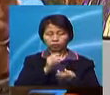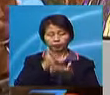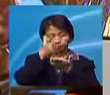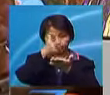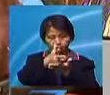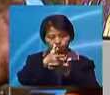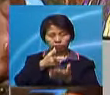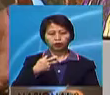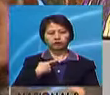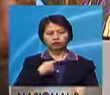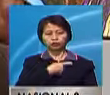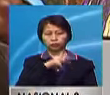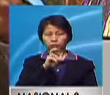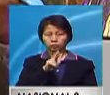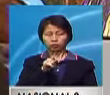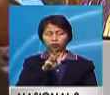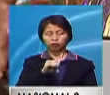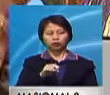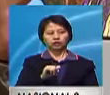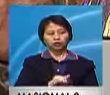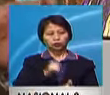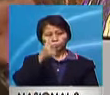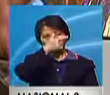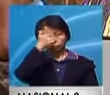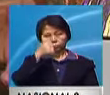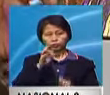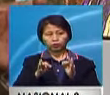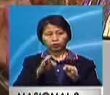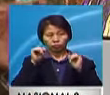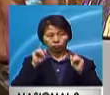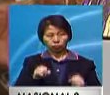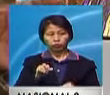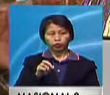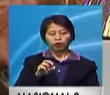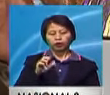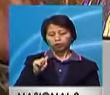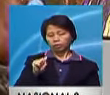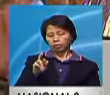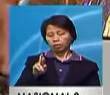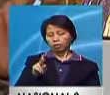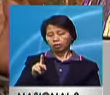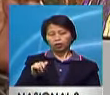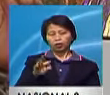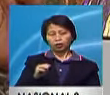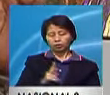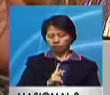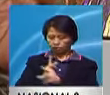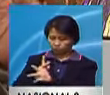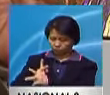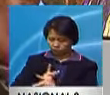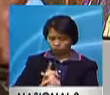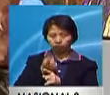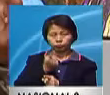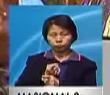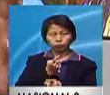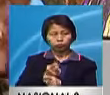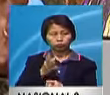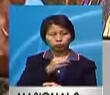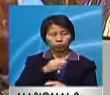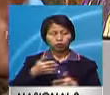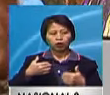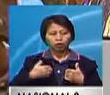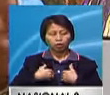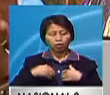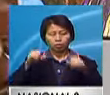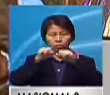kita. Oleh itu, seboleh-bolehnya arkib RTM itu dijaga dengan rapi dan